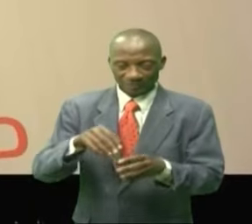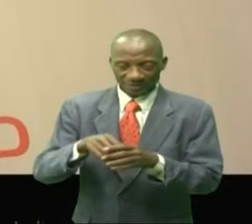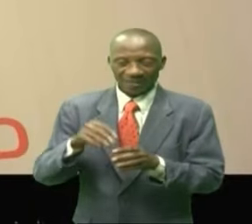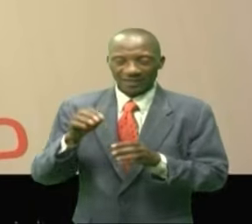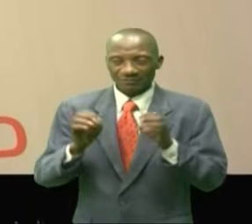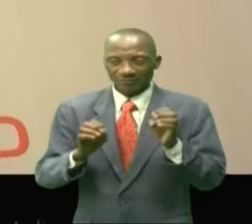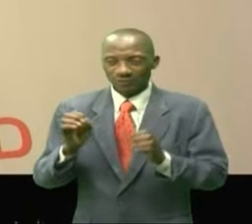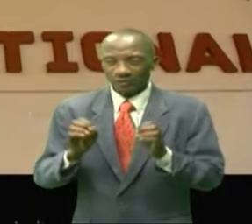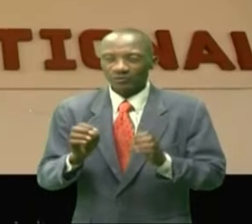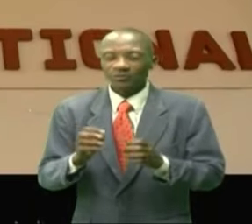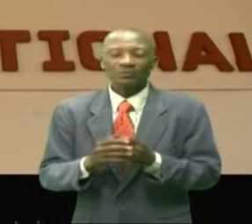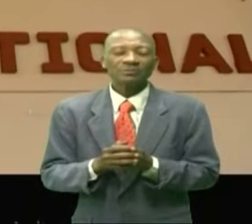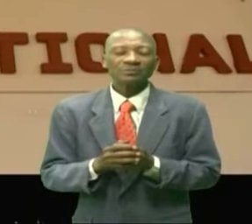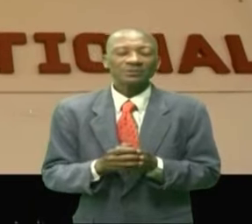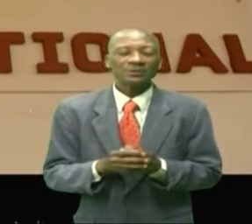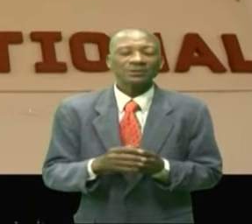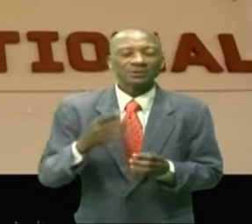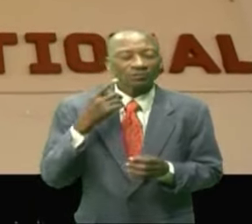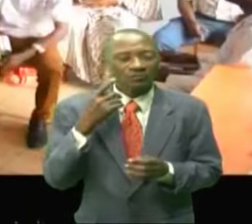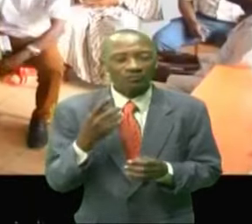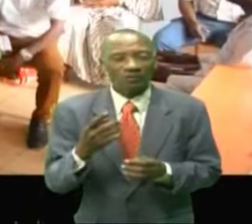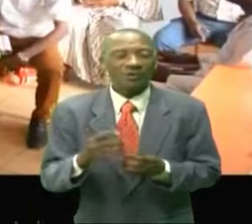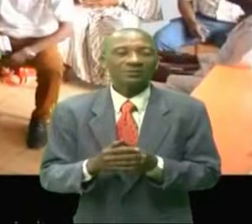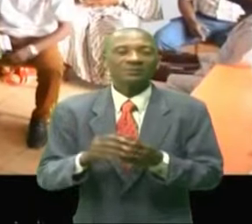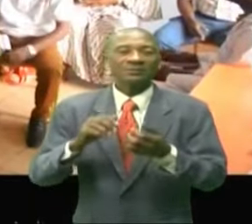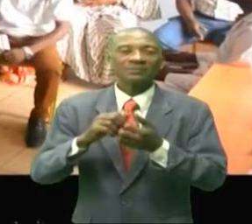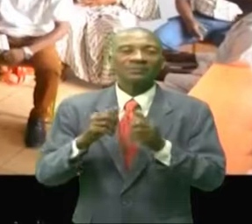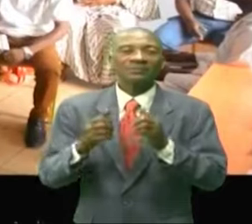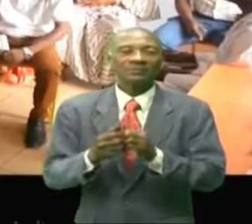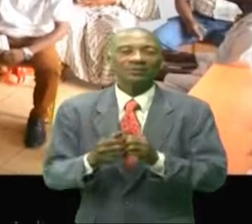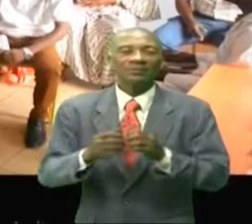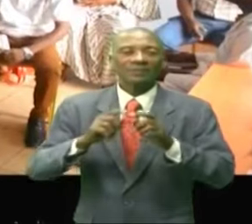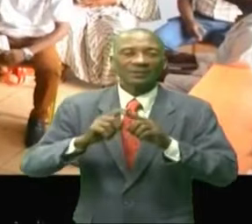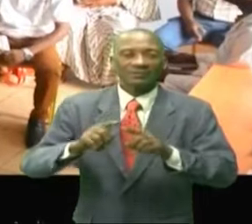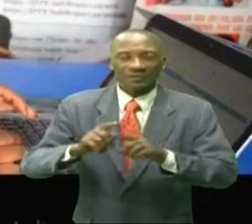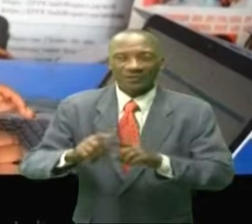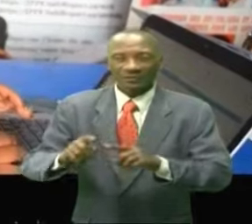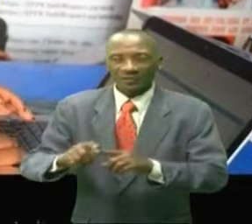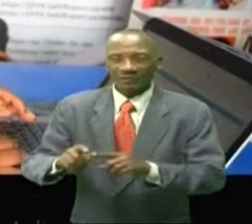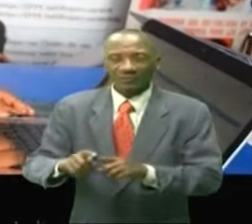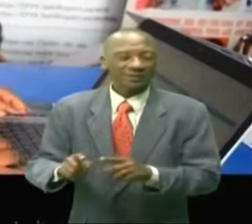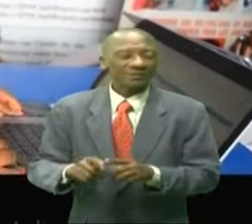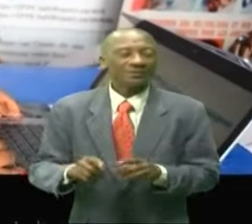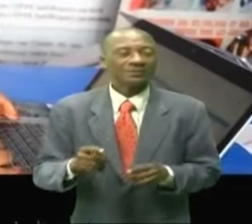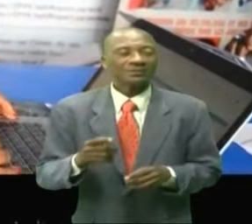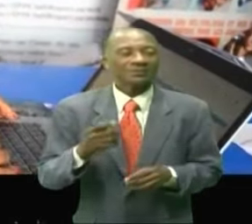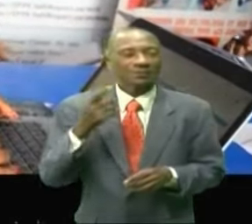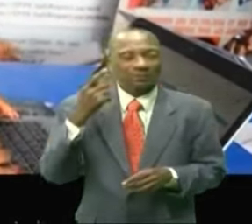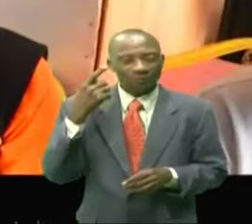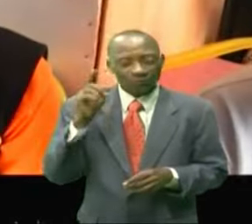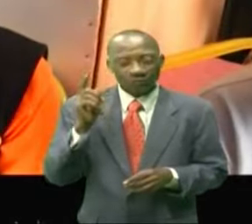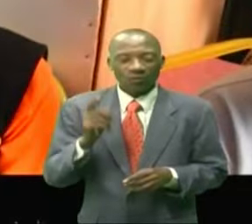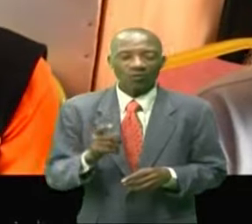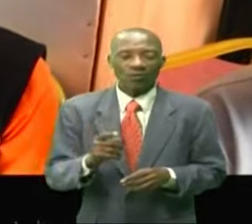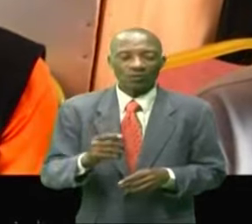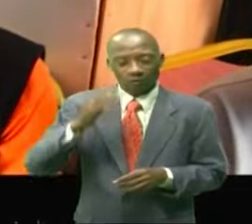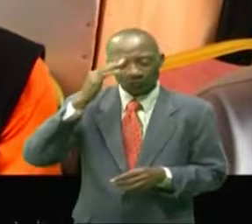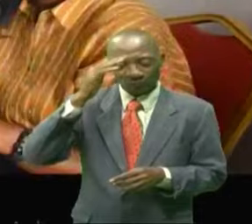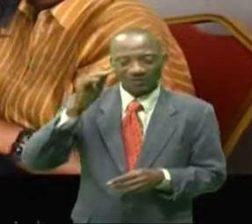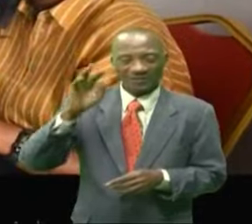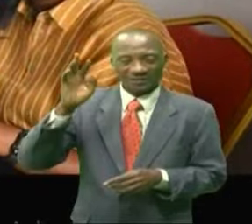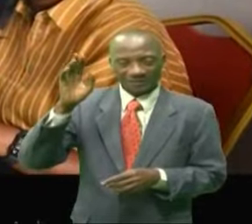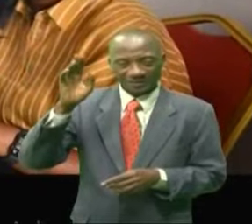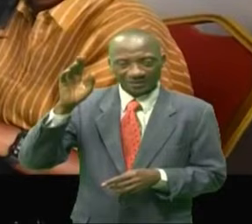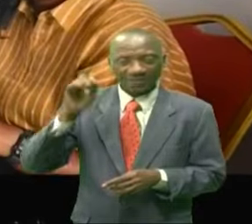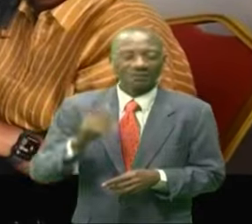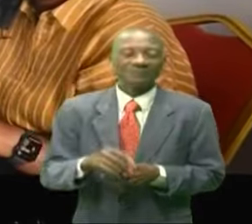notamment l'ABF et DKT, qui travaillent dans les divisions provinciales de santé de Kinshasa et Congo central.